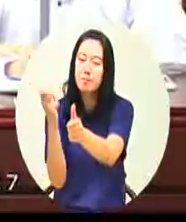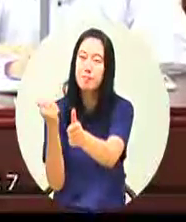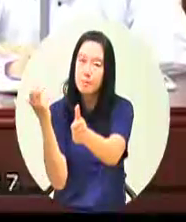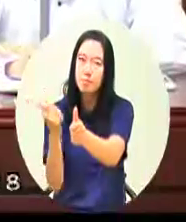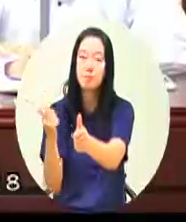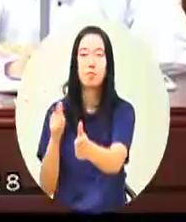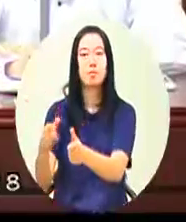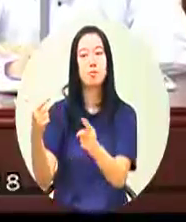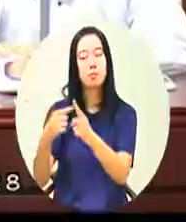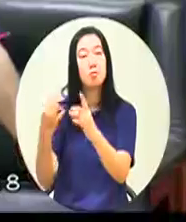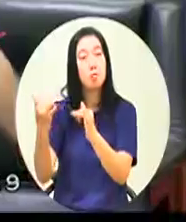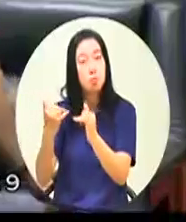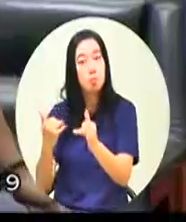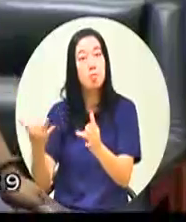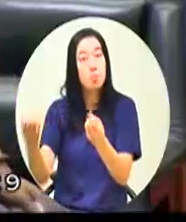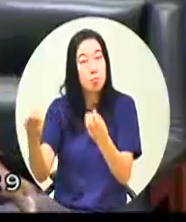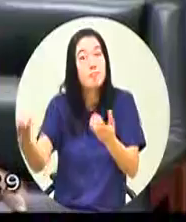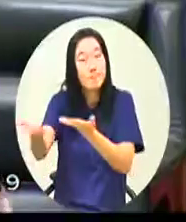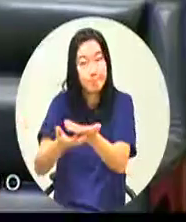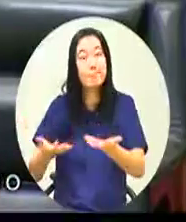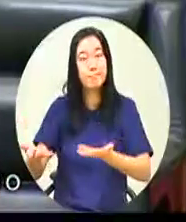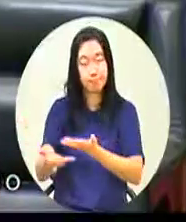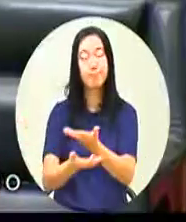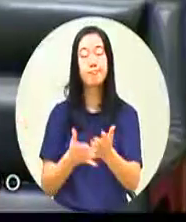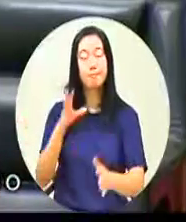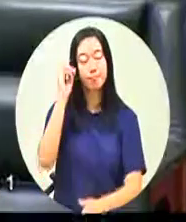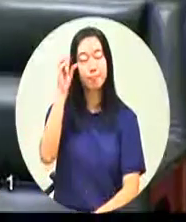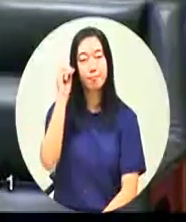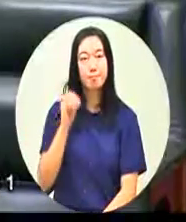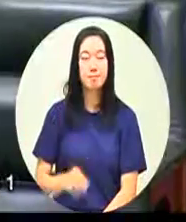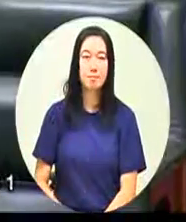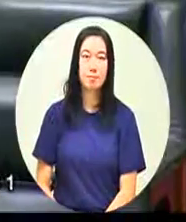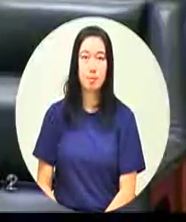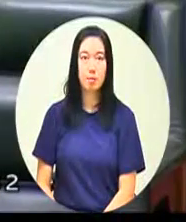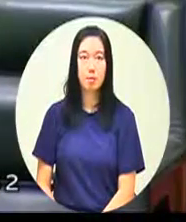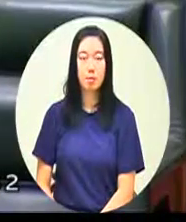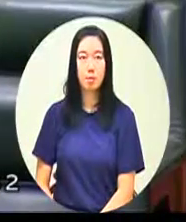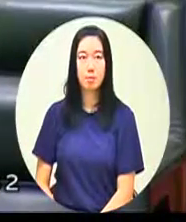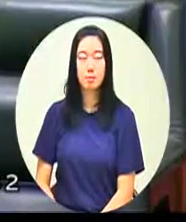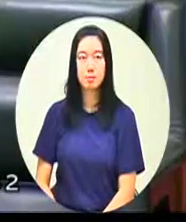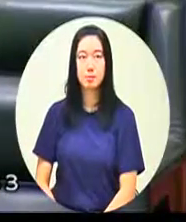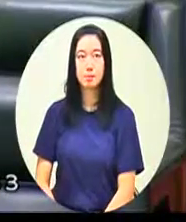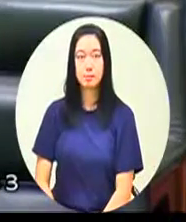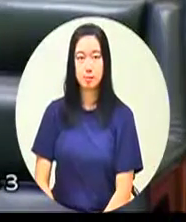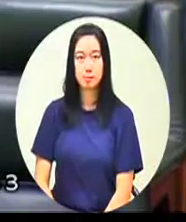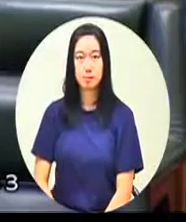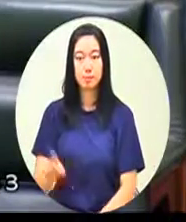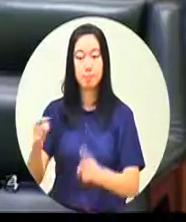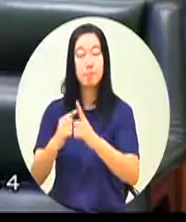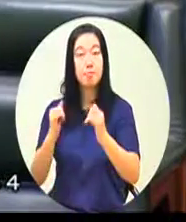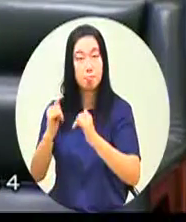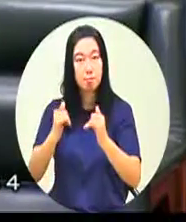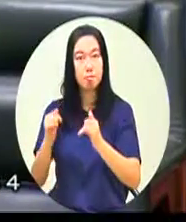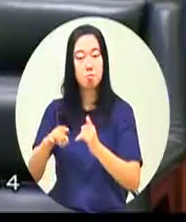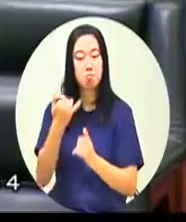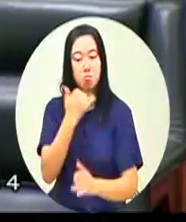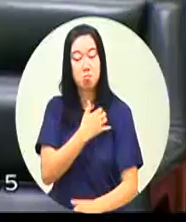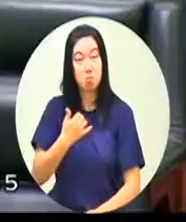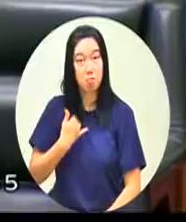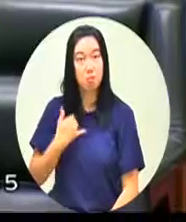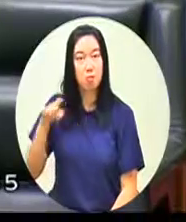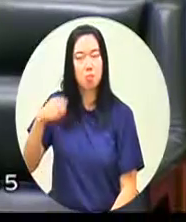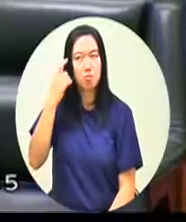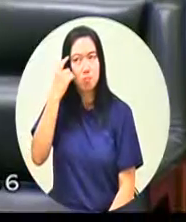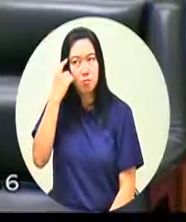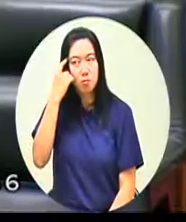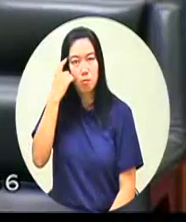通。 当然局长，我多你给提出的是说，因为百姓因有可能他们的想